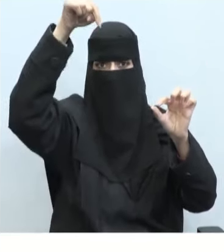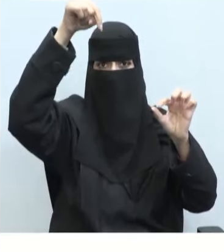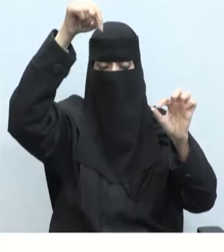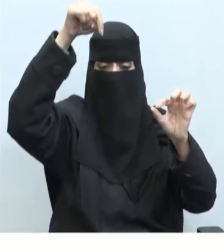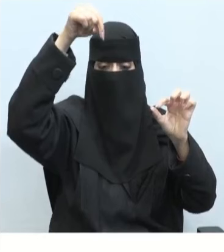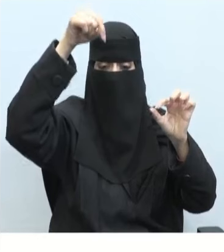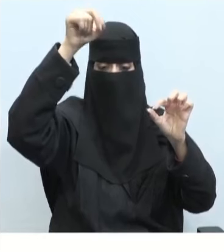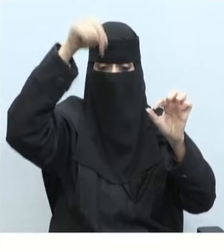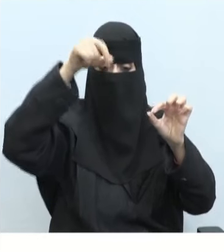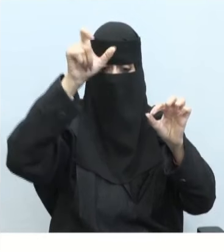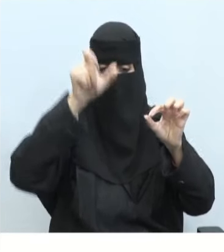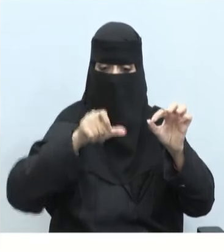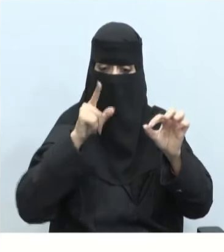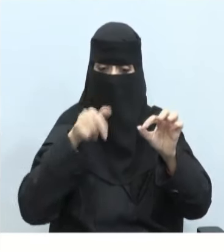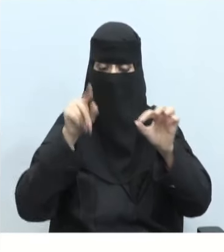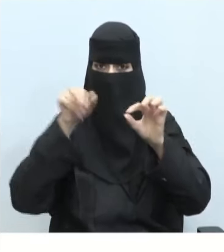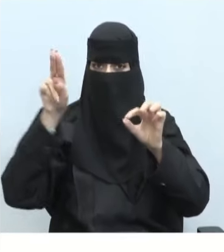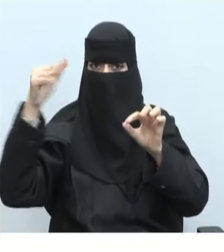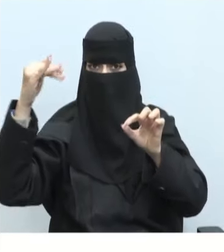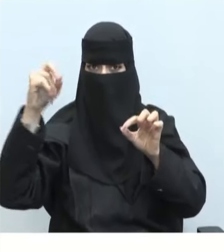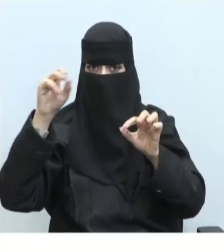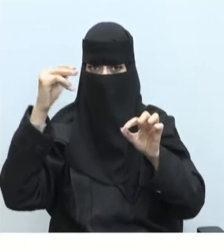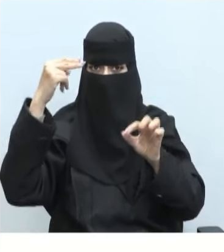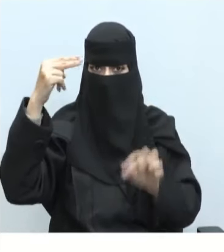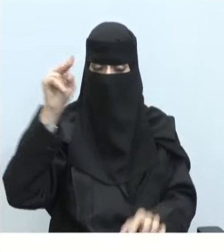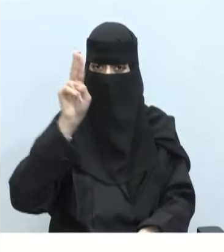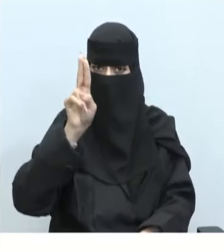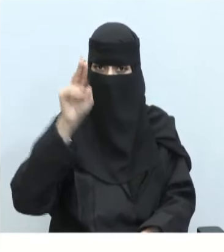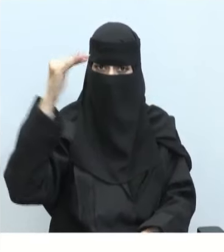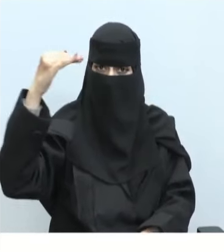مثلا ومن الامر تحديد نختار تحديد